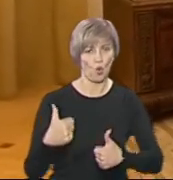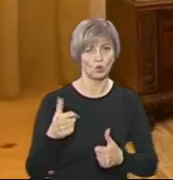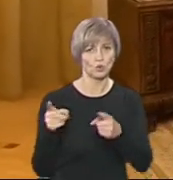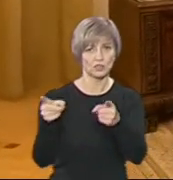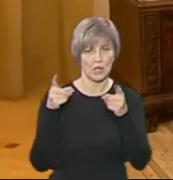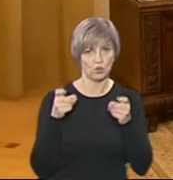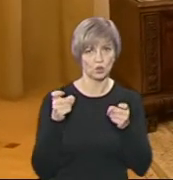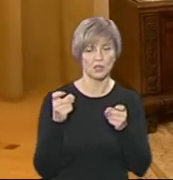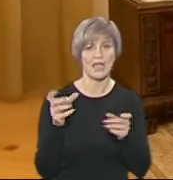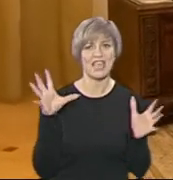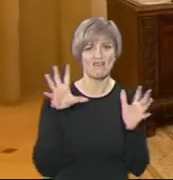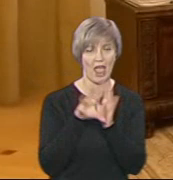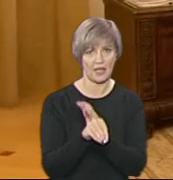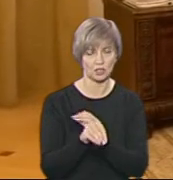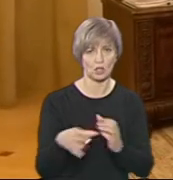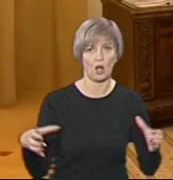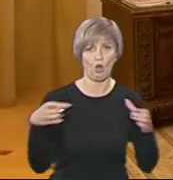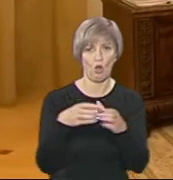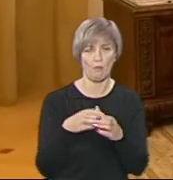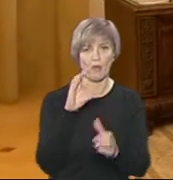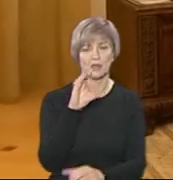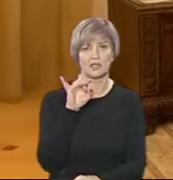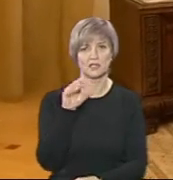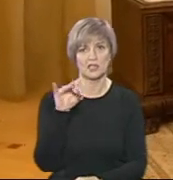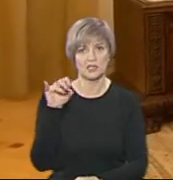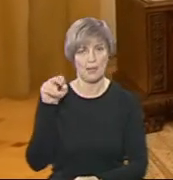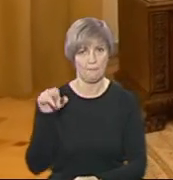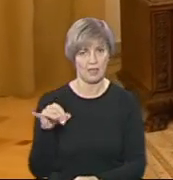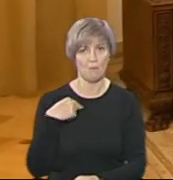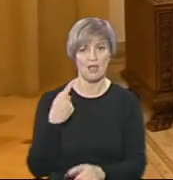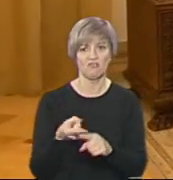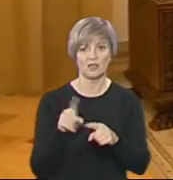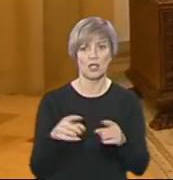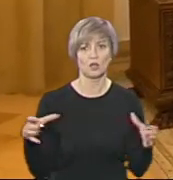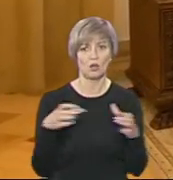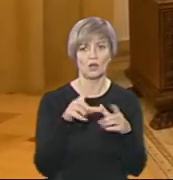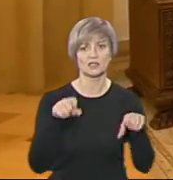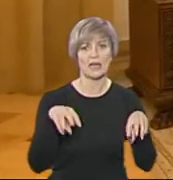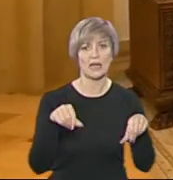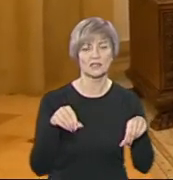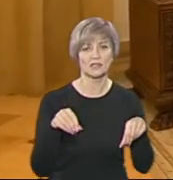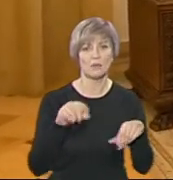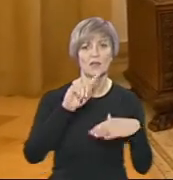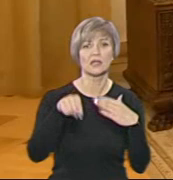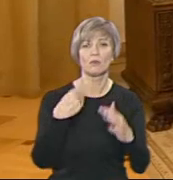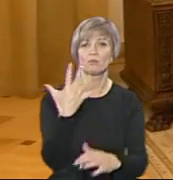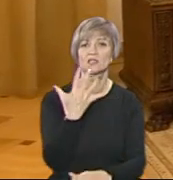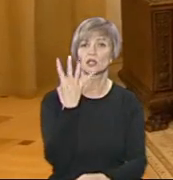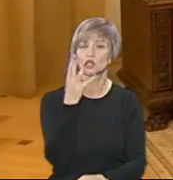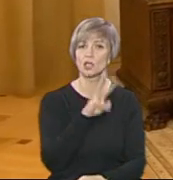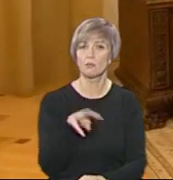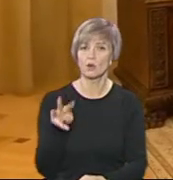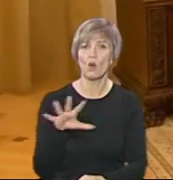залучило інвестора – компанію CTP. Ми від цієї компанії за землю отримали 54 мільйони. Було